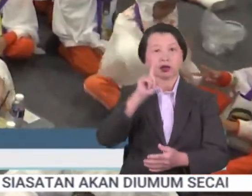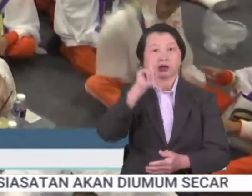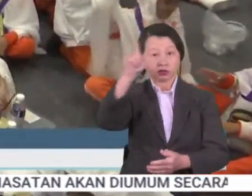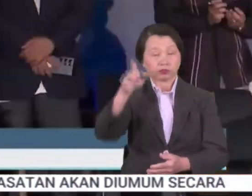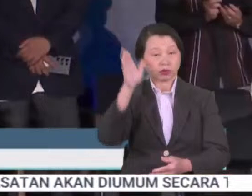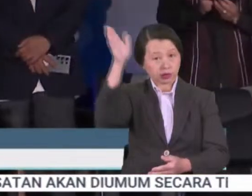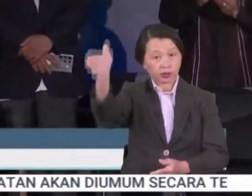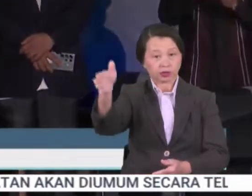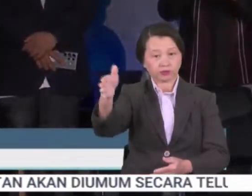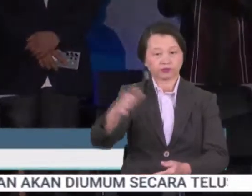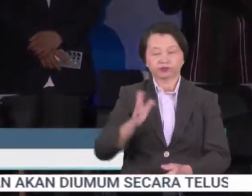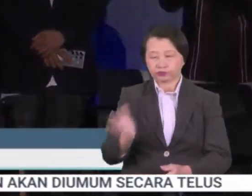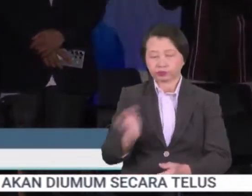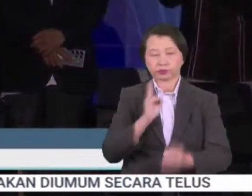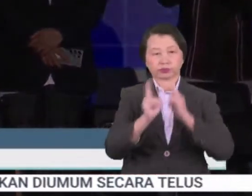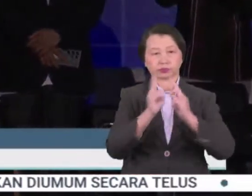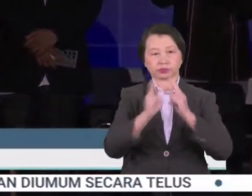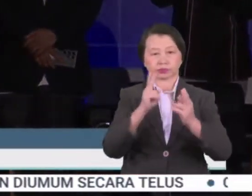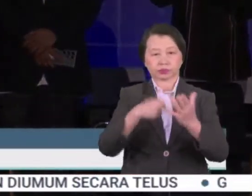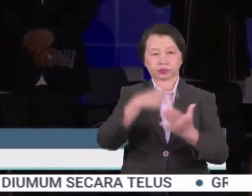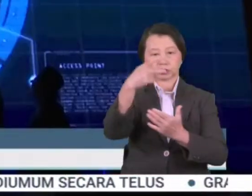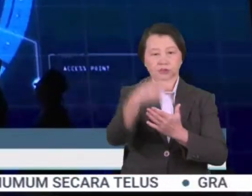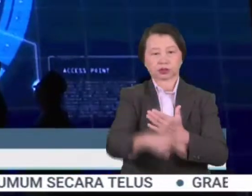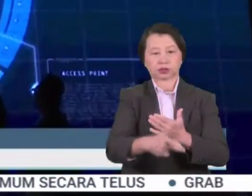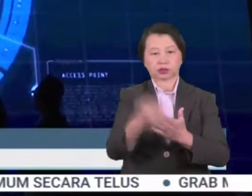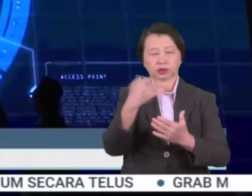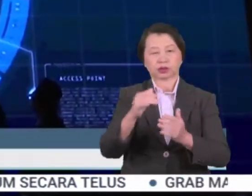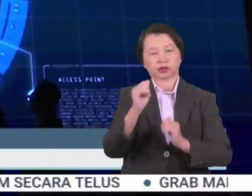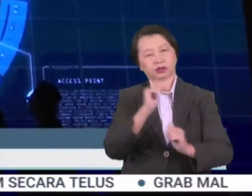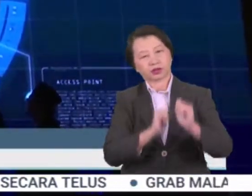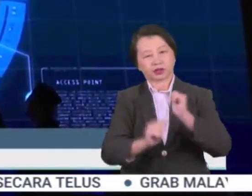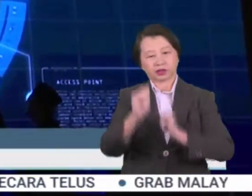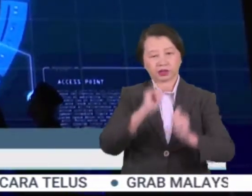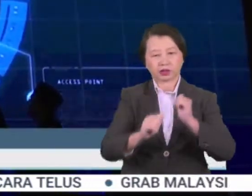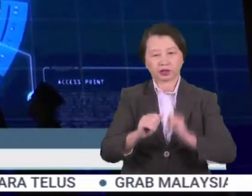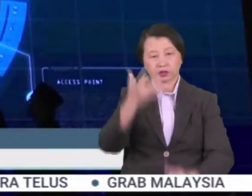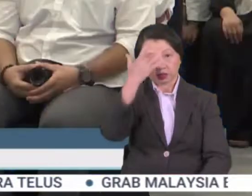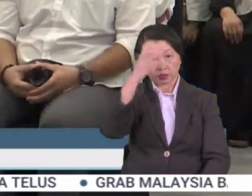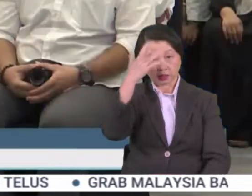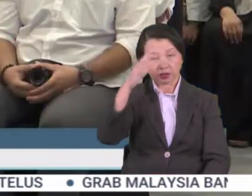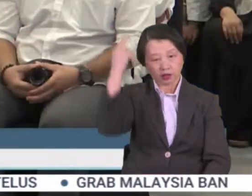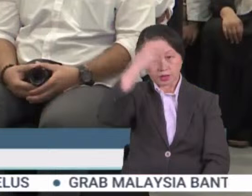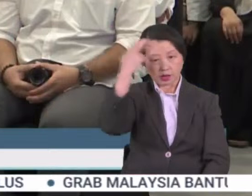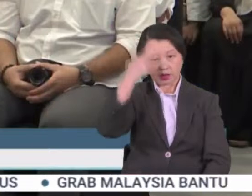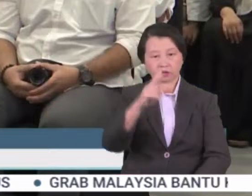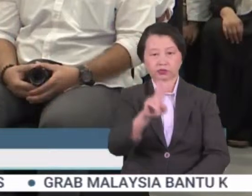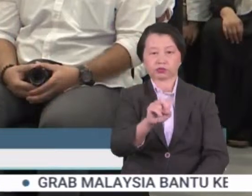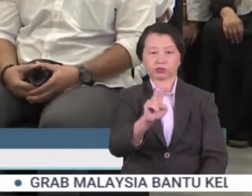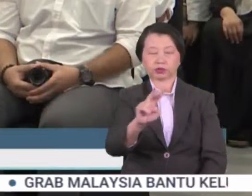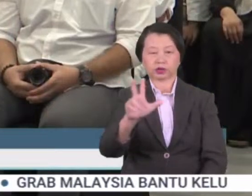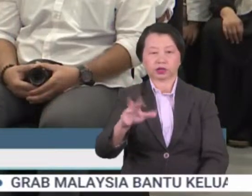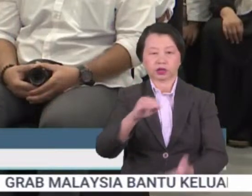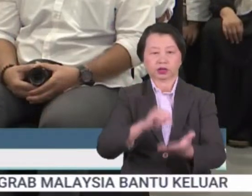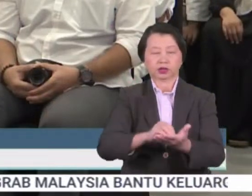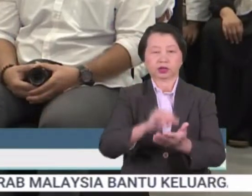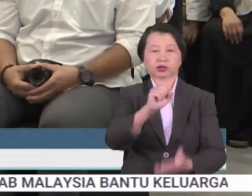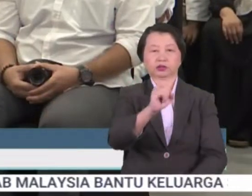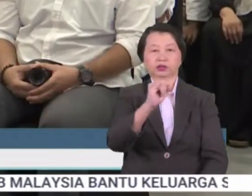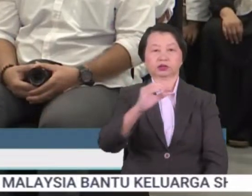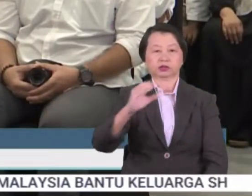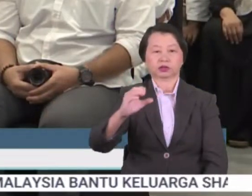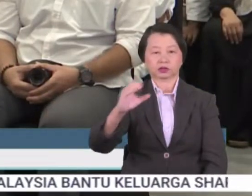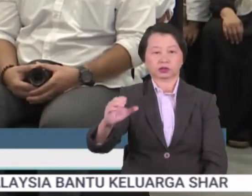sebenarnya beliau berucap merasmikan program simulasi Haji cilik kali keen tahun 2023 di pusat konvensyen